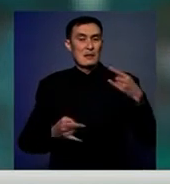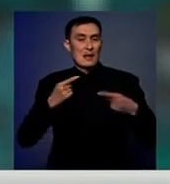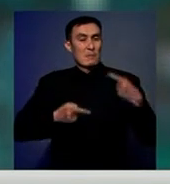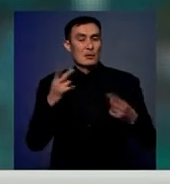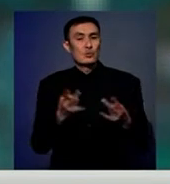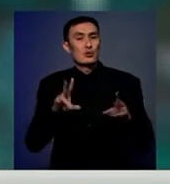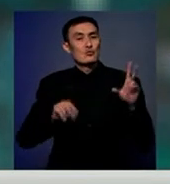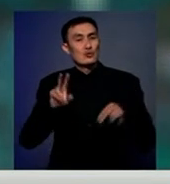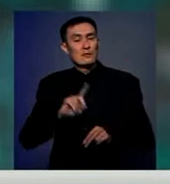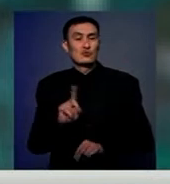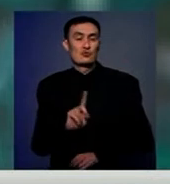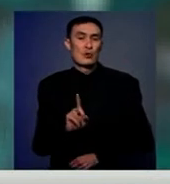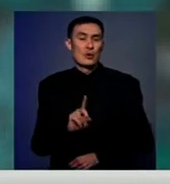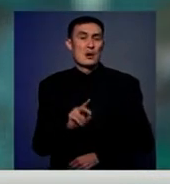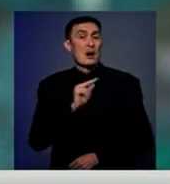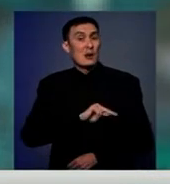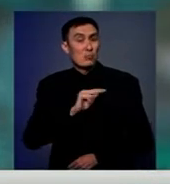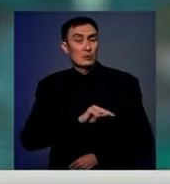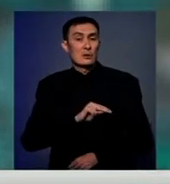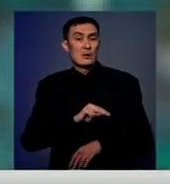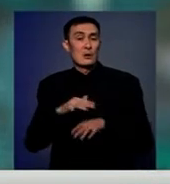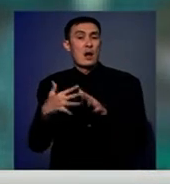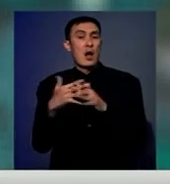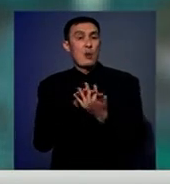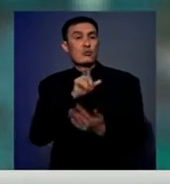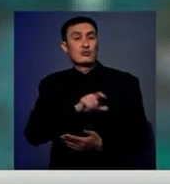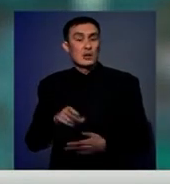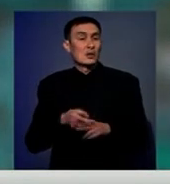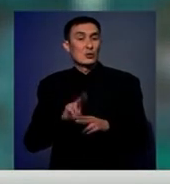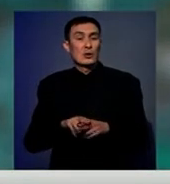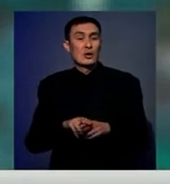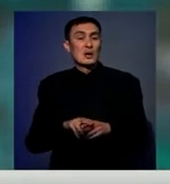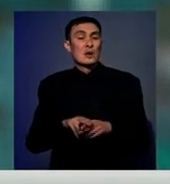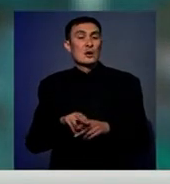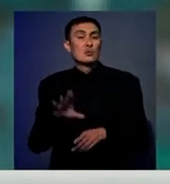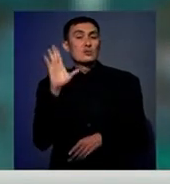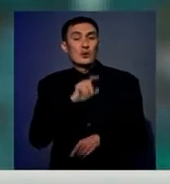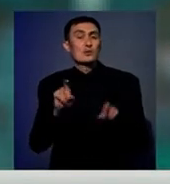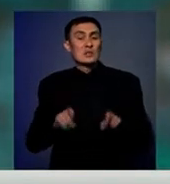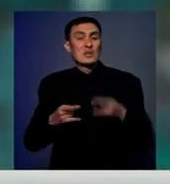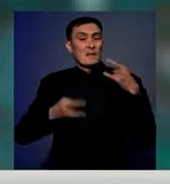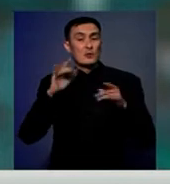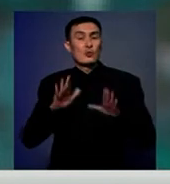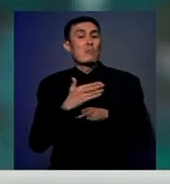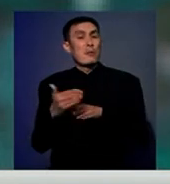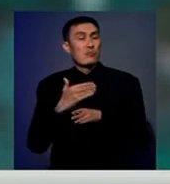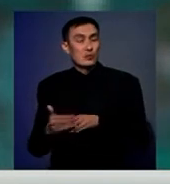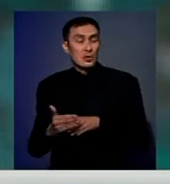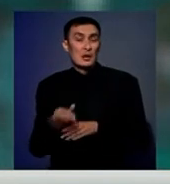надо учитывать еще работу аульчан, которые за телевизоры садятся уже чуть позже.